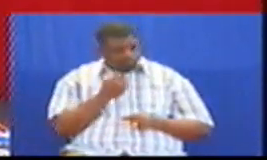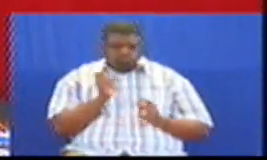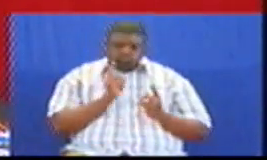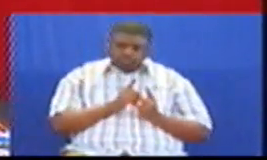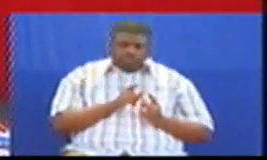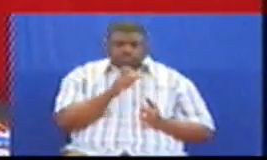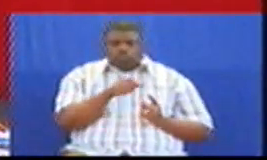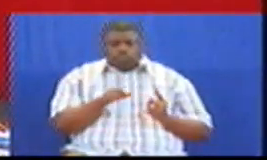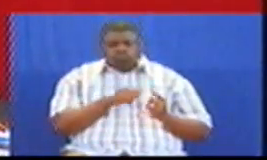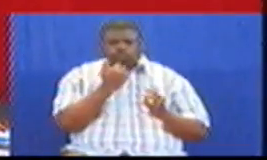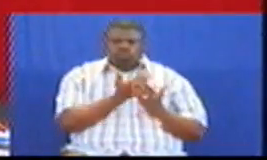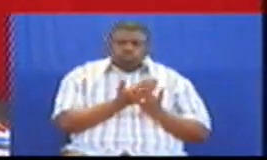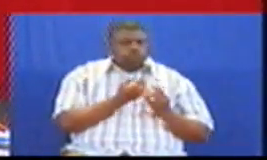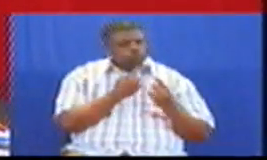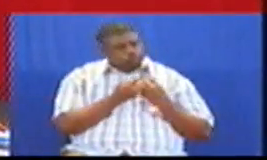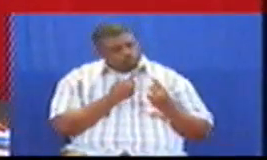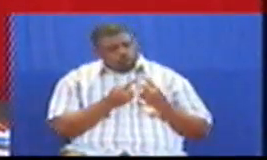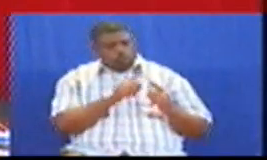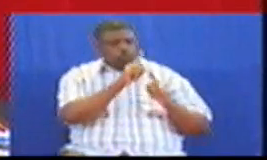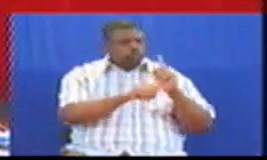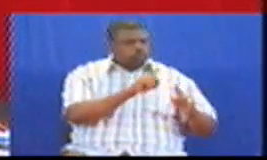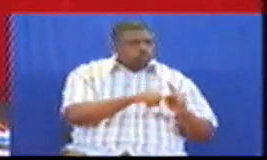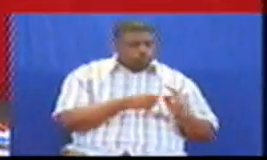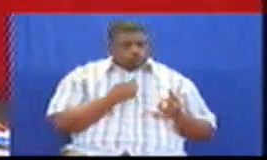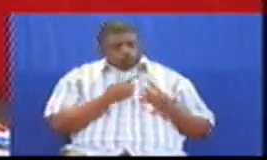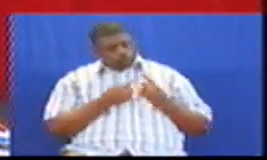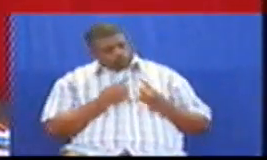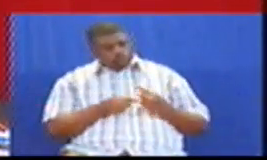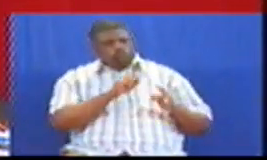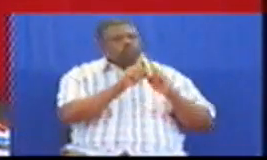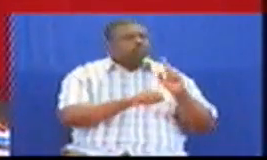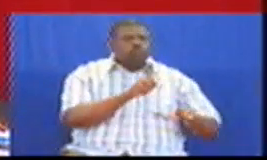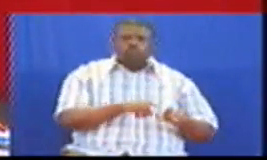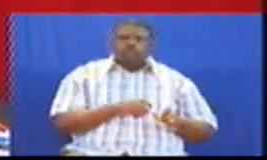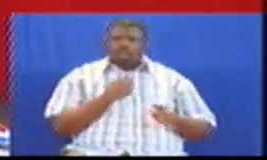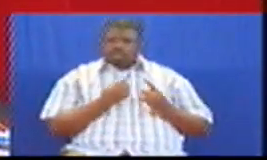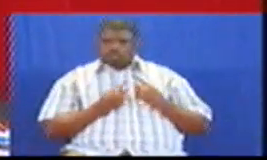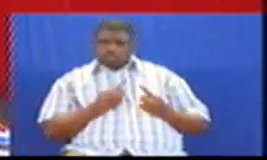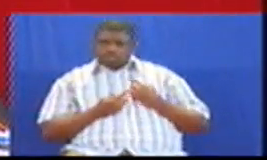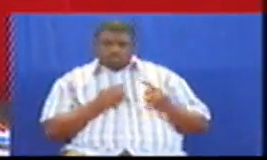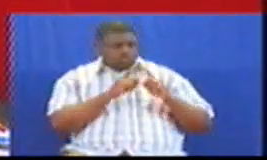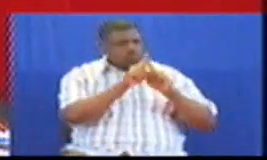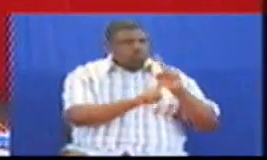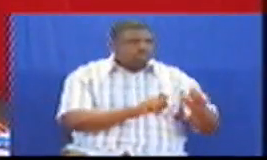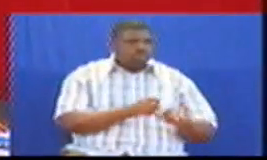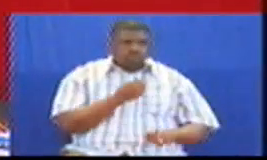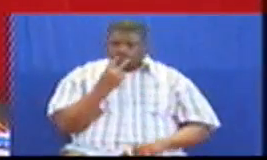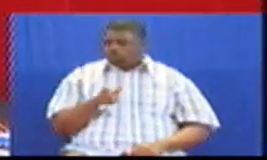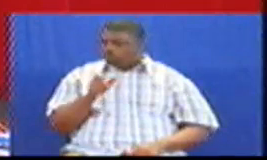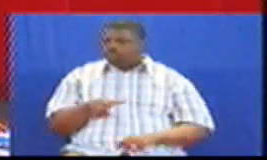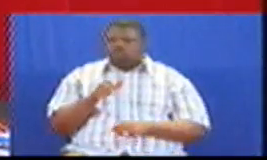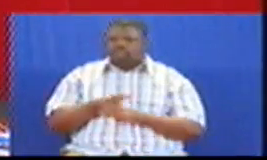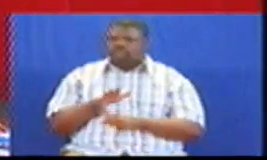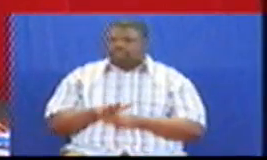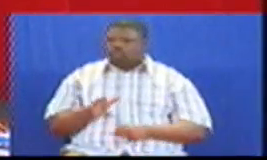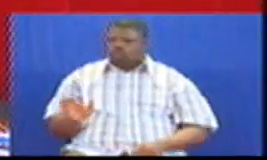nao, wamezungumza nao. Na kwa kweli kuna watu wengi tu ambao waliona kwamba hawastahili kuwa mahabusu, na hatua